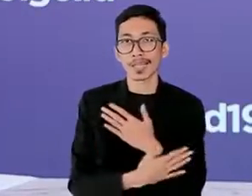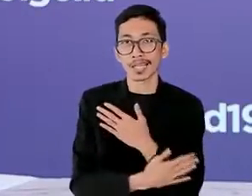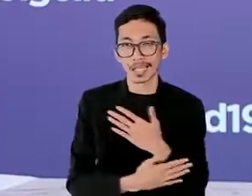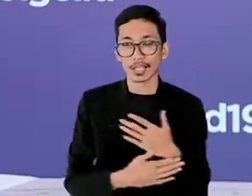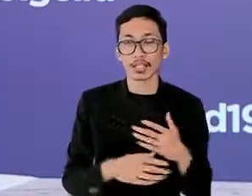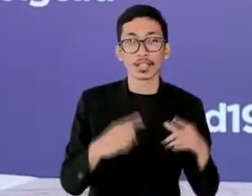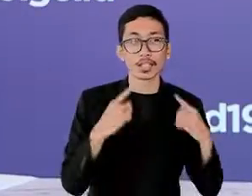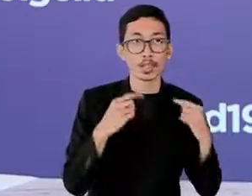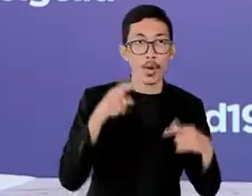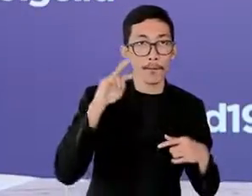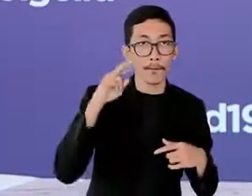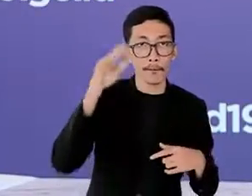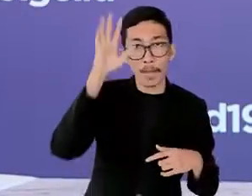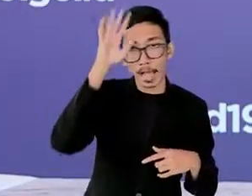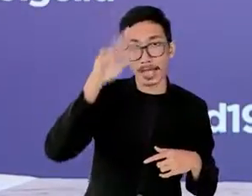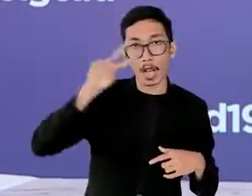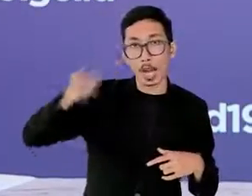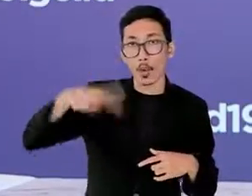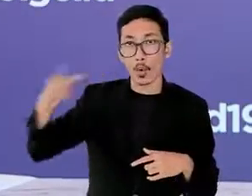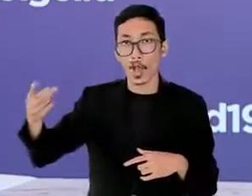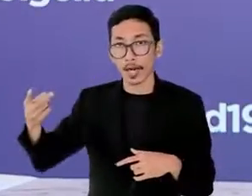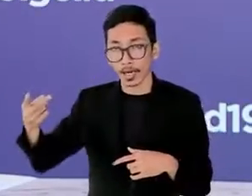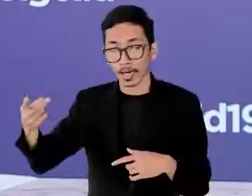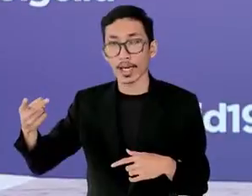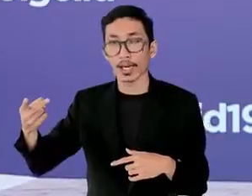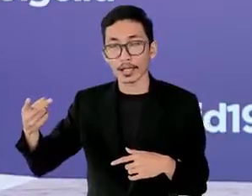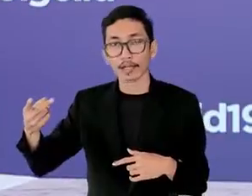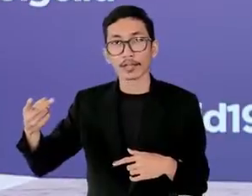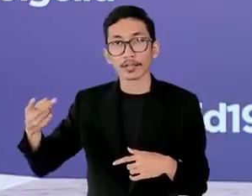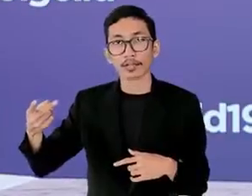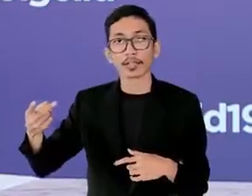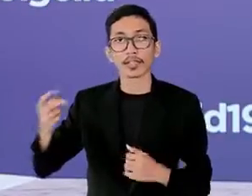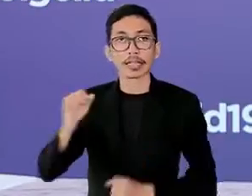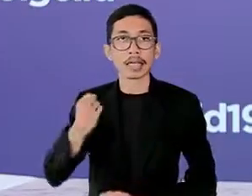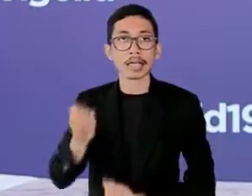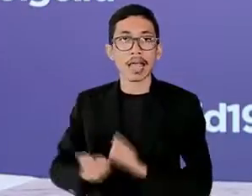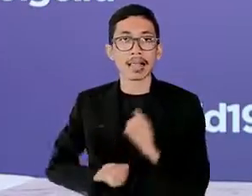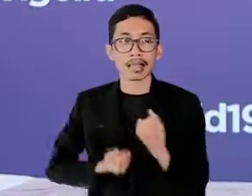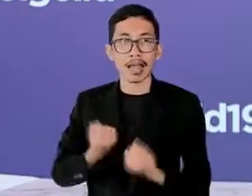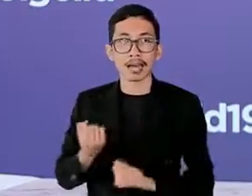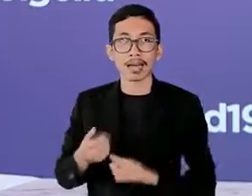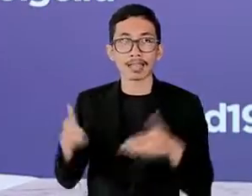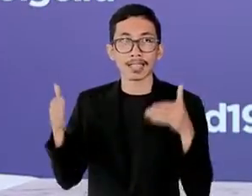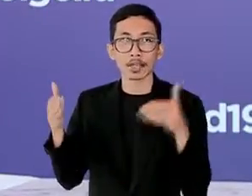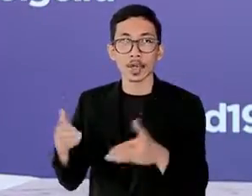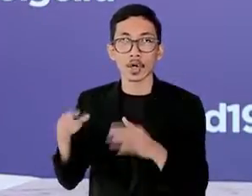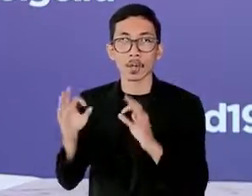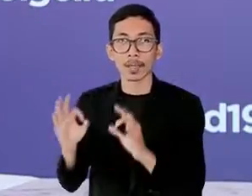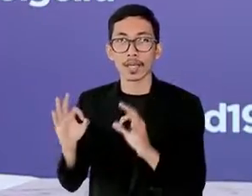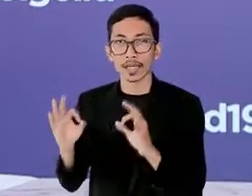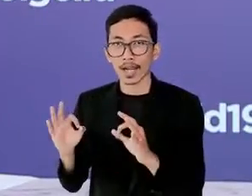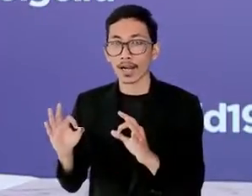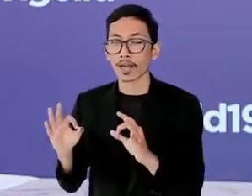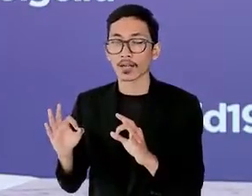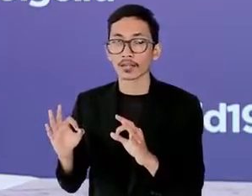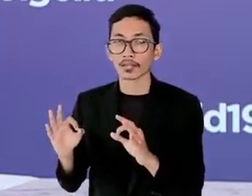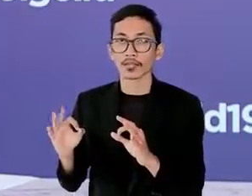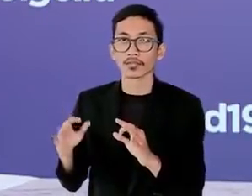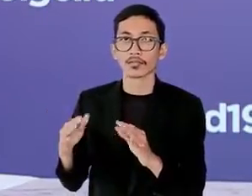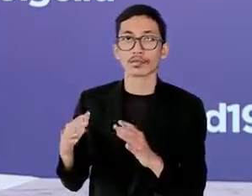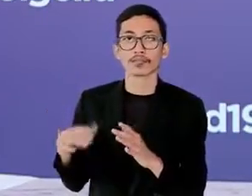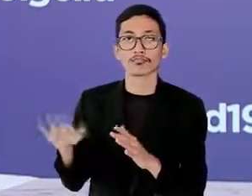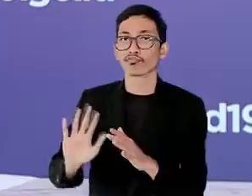non Jawa Bali dengan inti perubahan yaitu kegiatan asesmen nasional di sektor pendidikan sudah tidak dilakukan